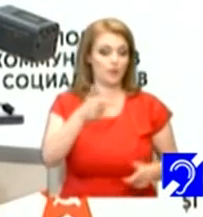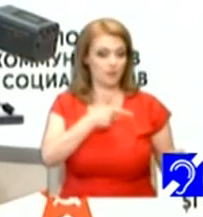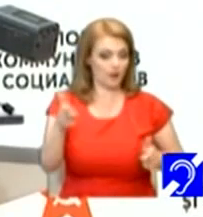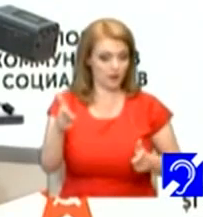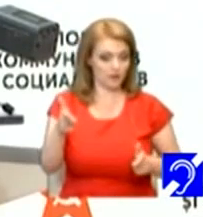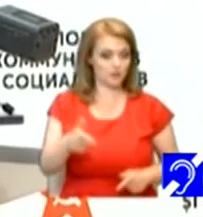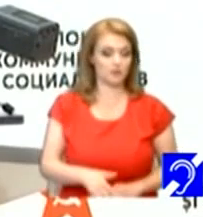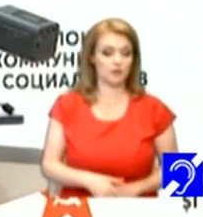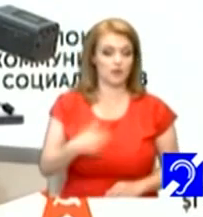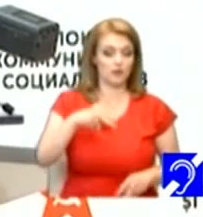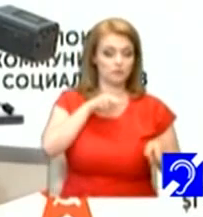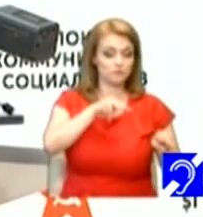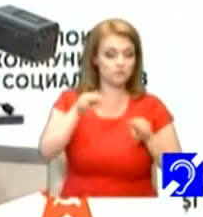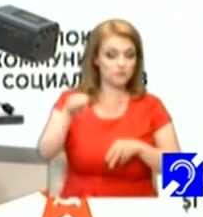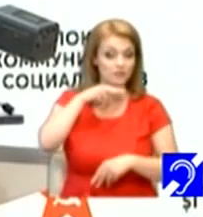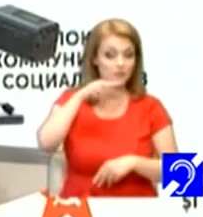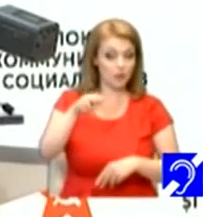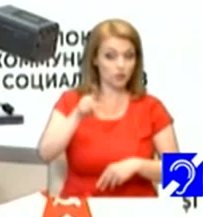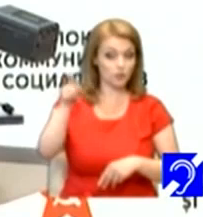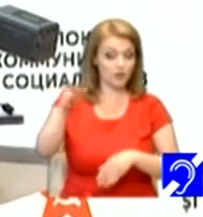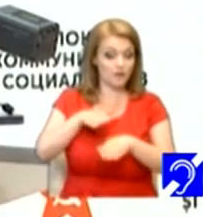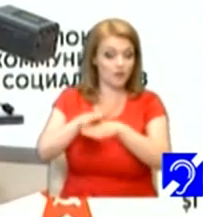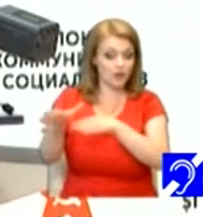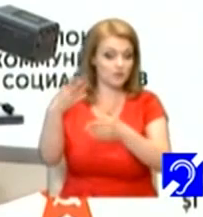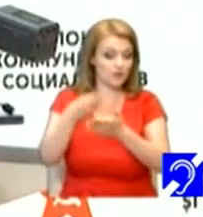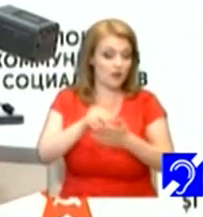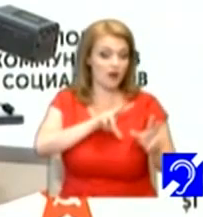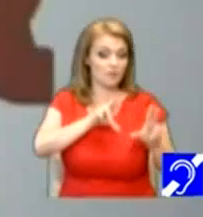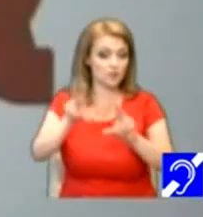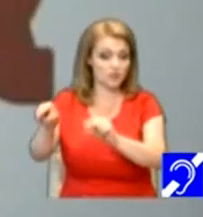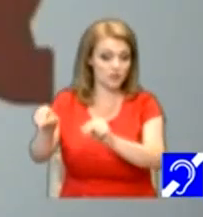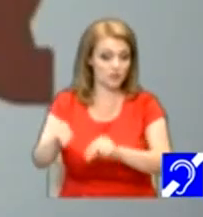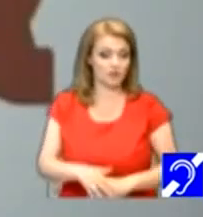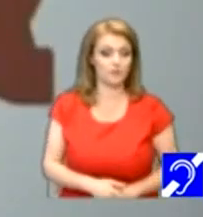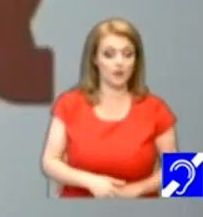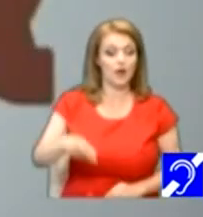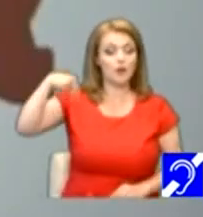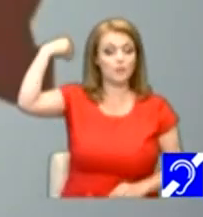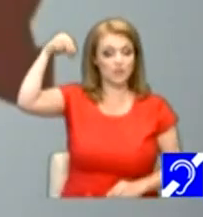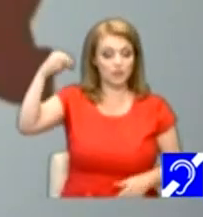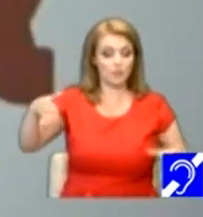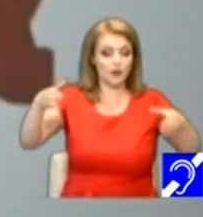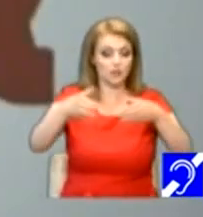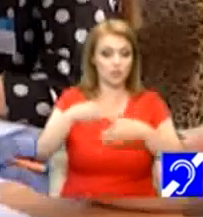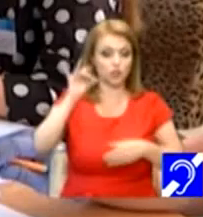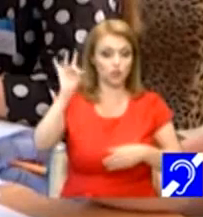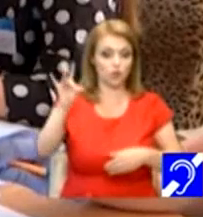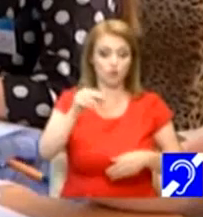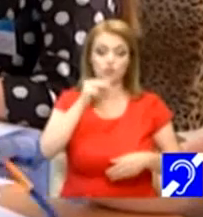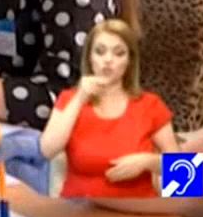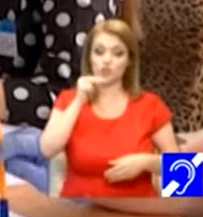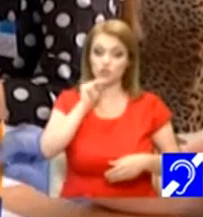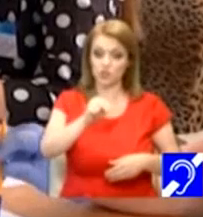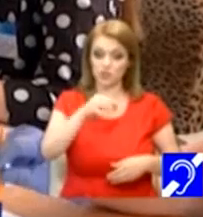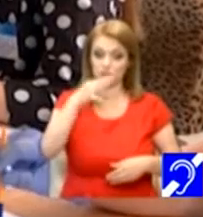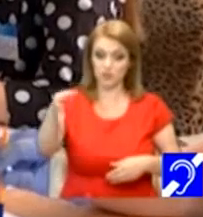Și o să urmărim foarte atent ca ei să-și îndeplinească promisiunile electorale. Președintele partidului politic Șor a mărturisit că și asumă